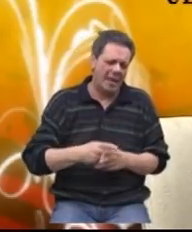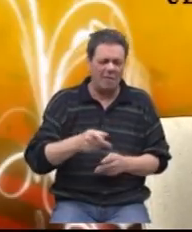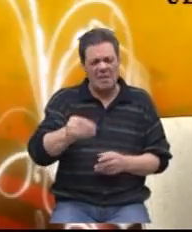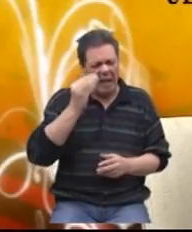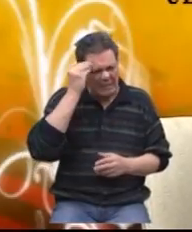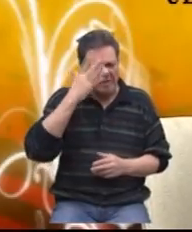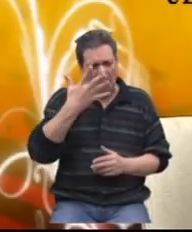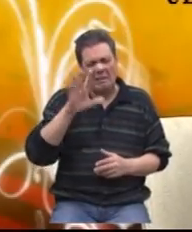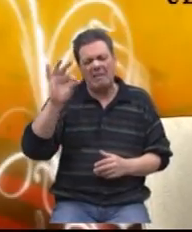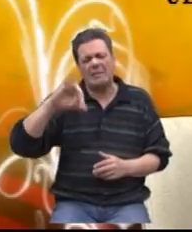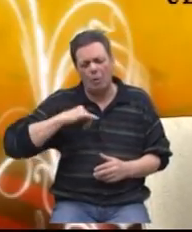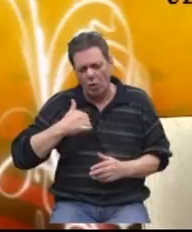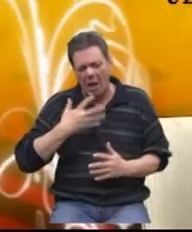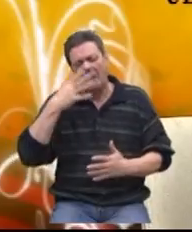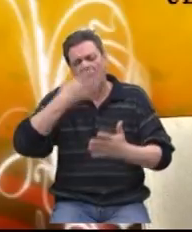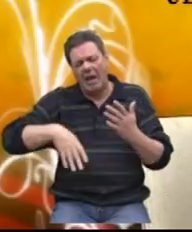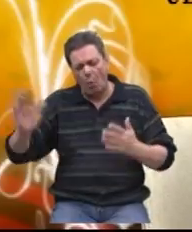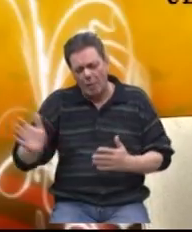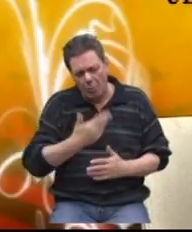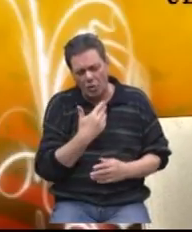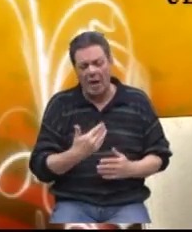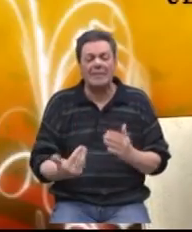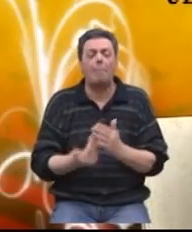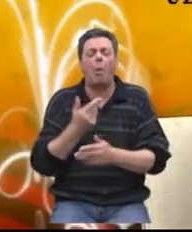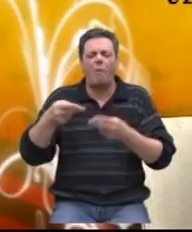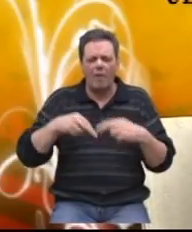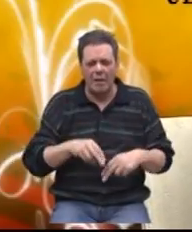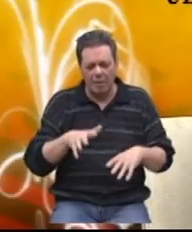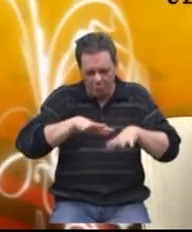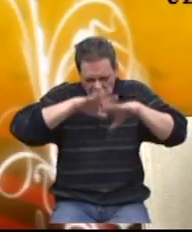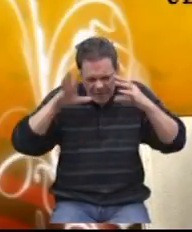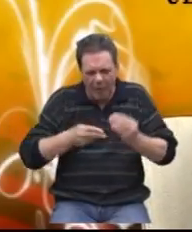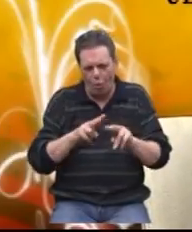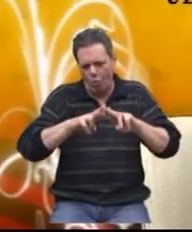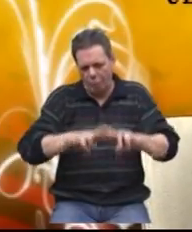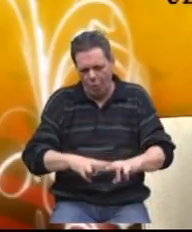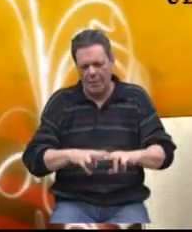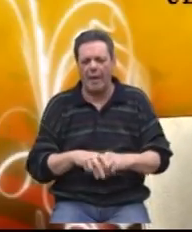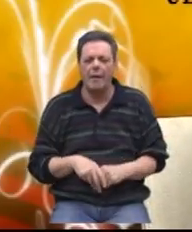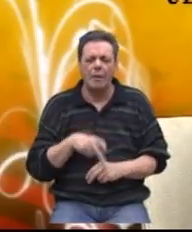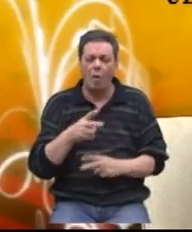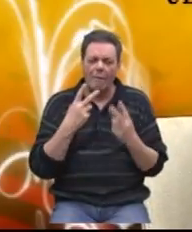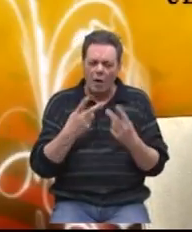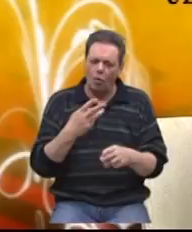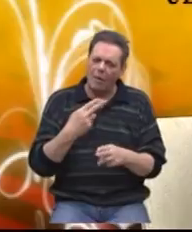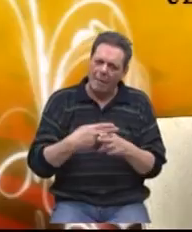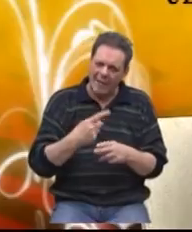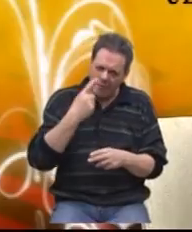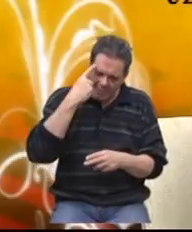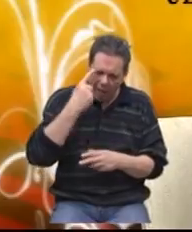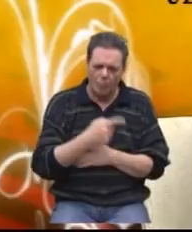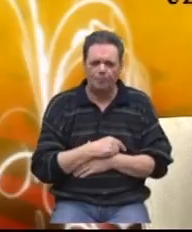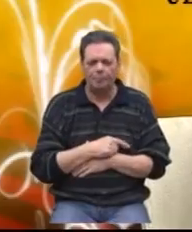i za 10 i kad dijagnoza prođe i kad se ponovno vrati, sve to vama ostane. Znači, tu je važno da pacijenti znaju da